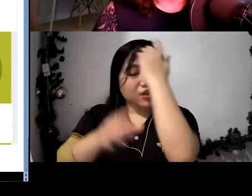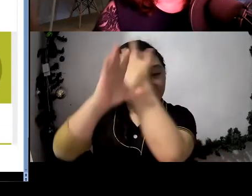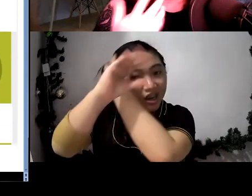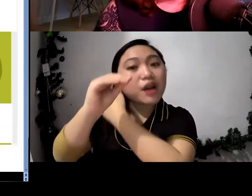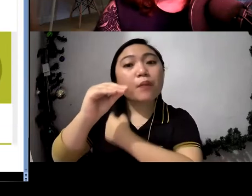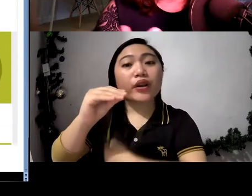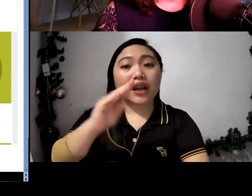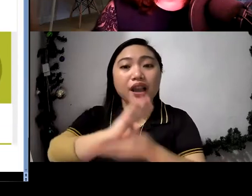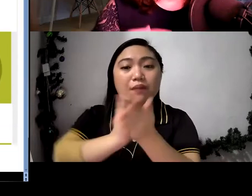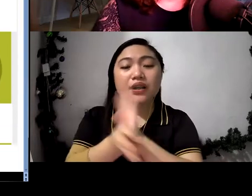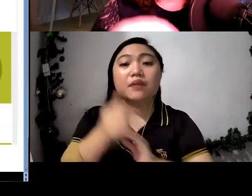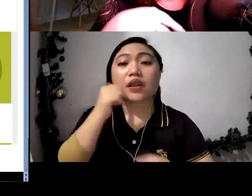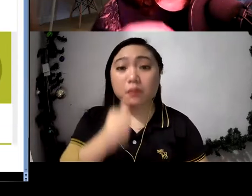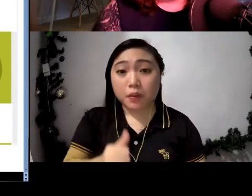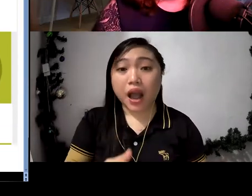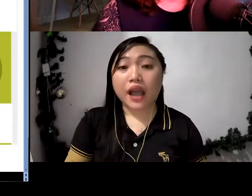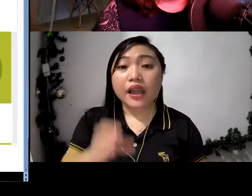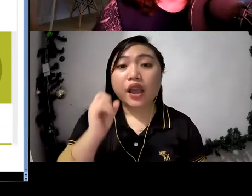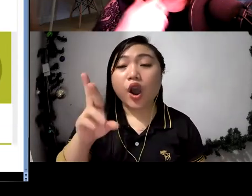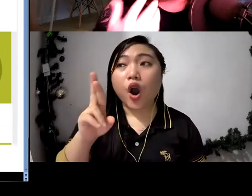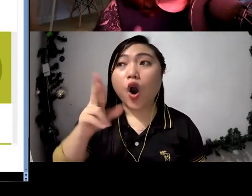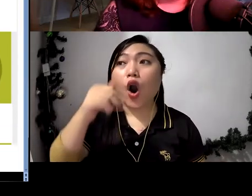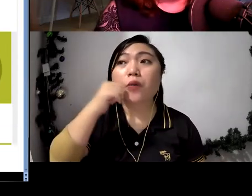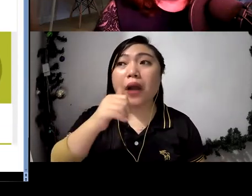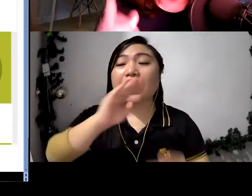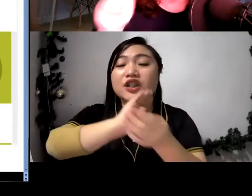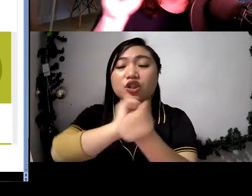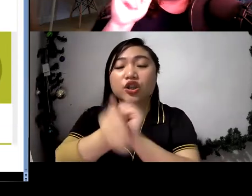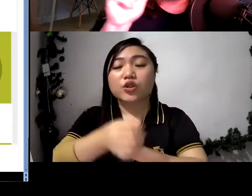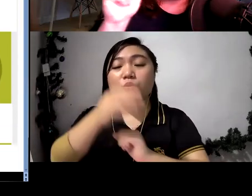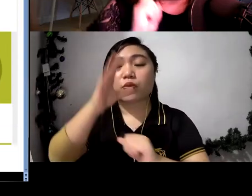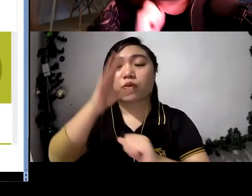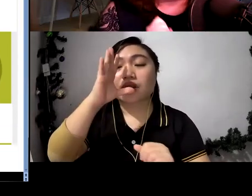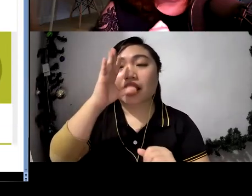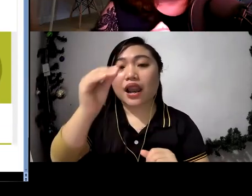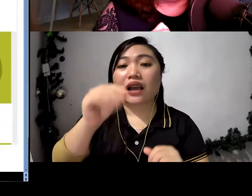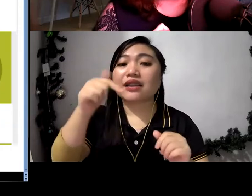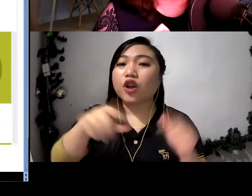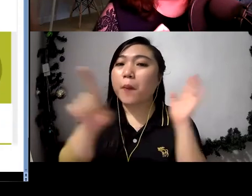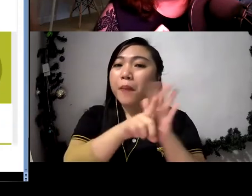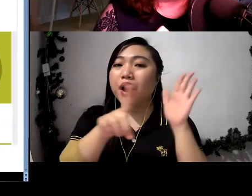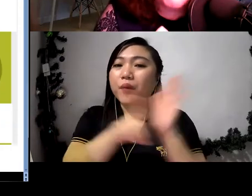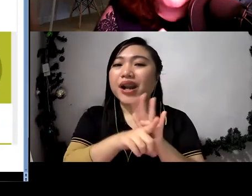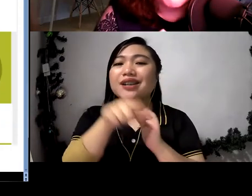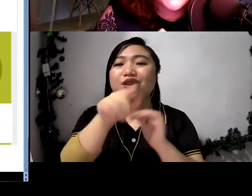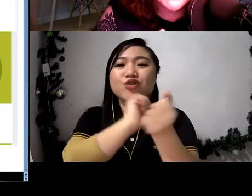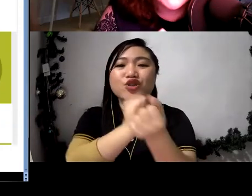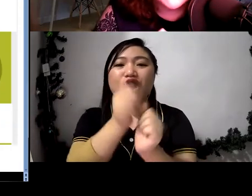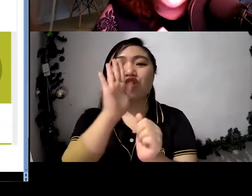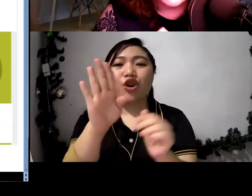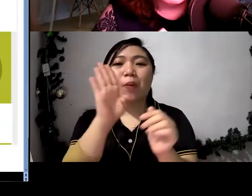naging babae ka, o dati kang babae, naging lalaki ka, hindi mo pwedeng palitan ang birth certificate mo.